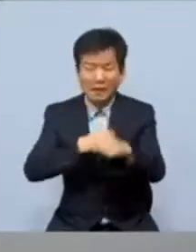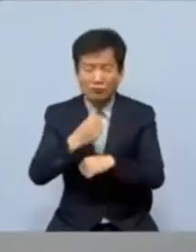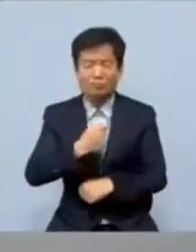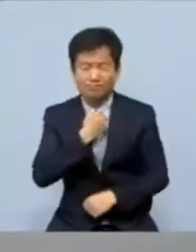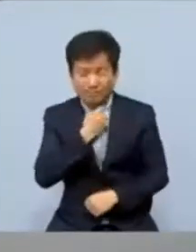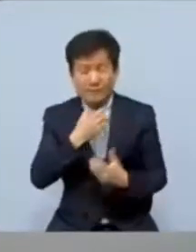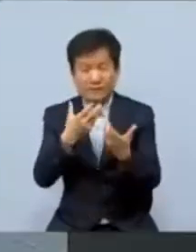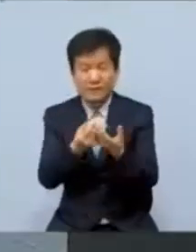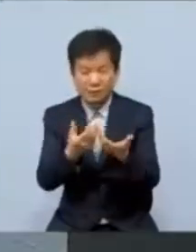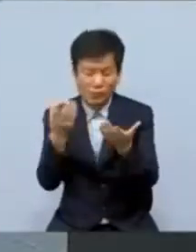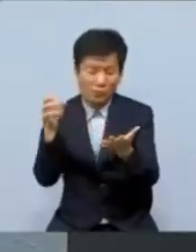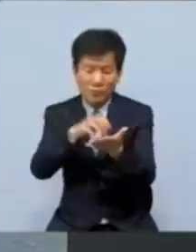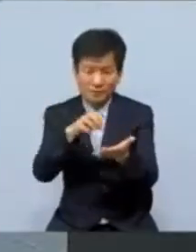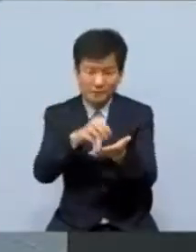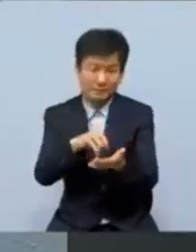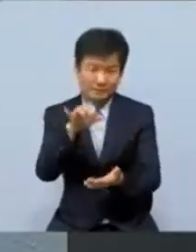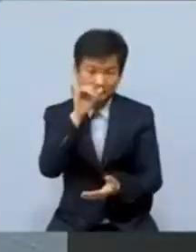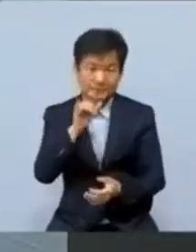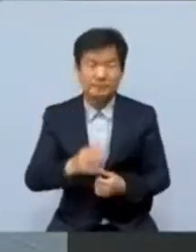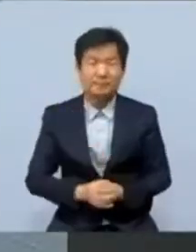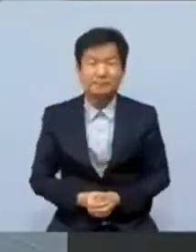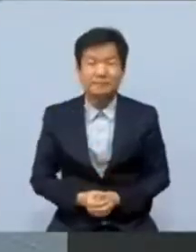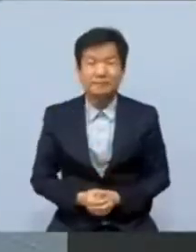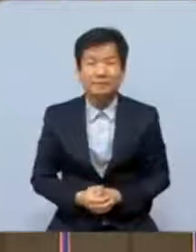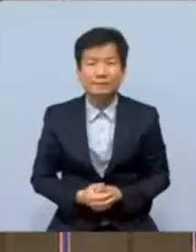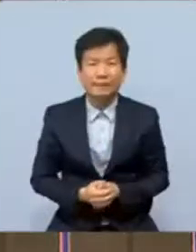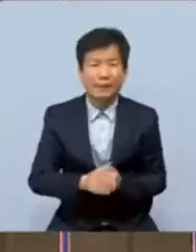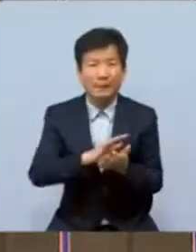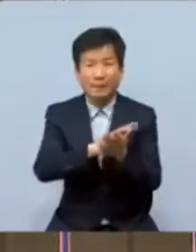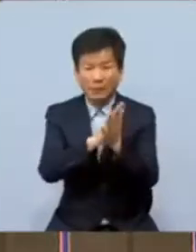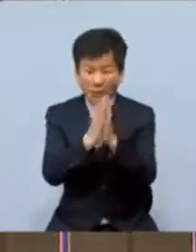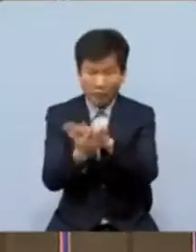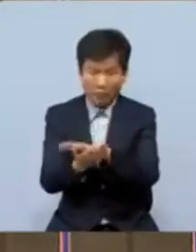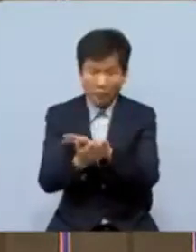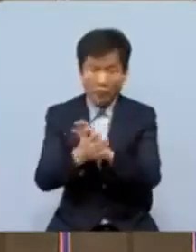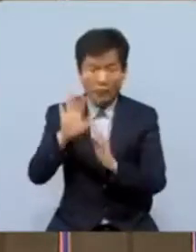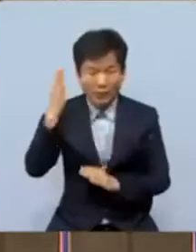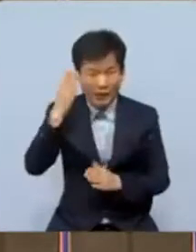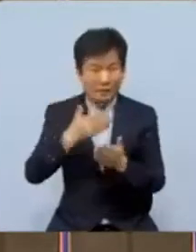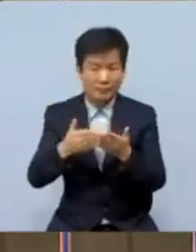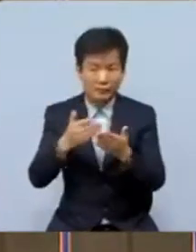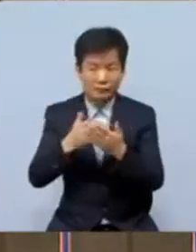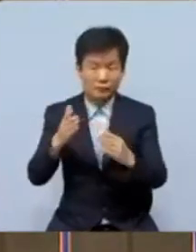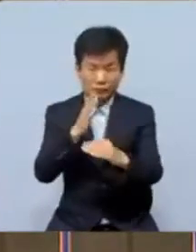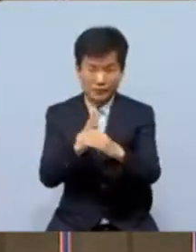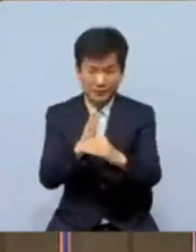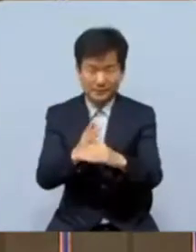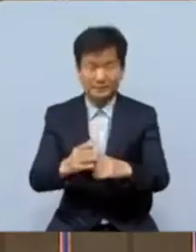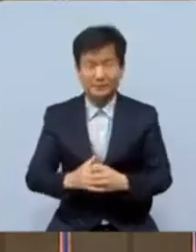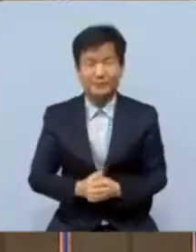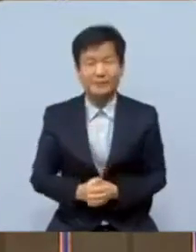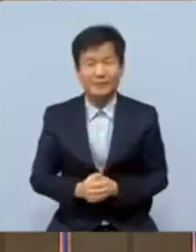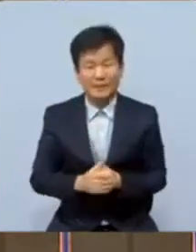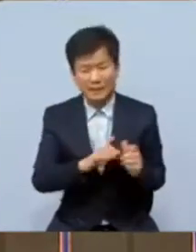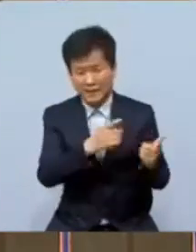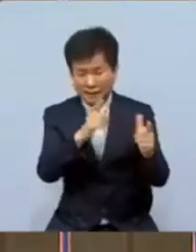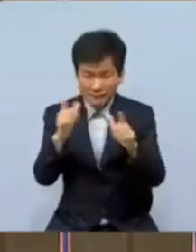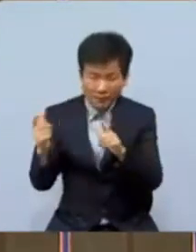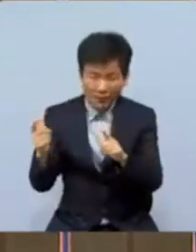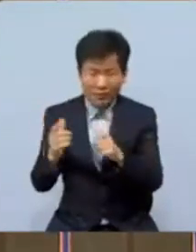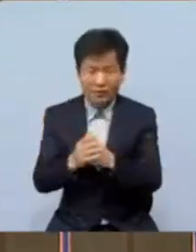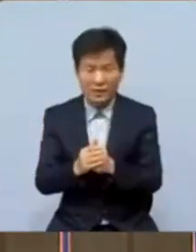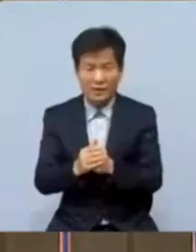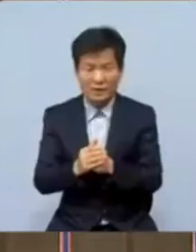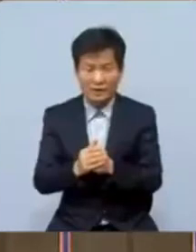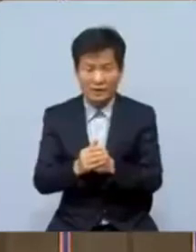갈망하는 메시지를 작품 속에 담아내 인상적입니다. 변화하고 있는 현대미술의 중심으로 그 다양성과